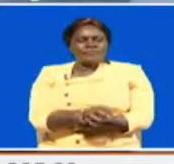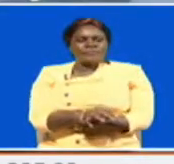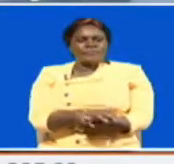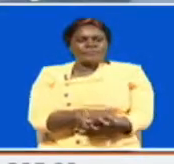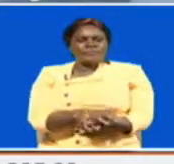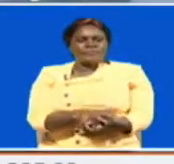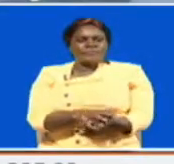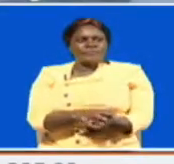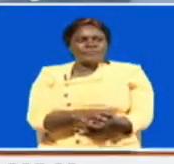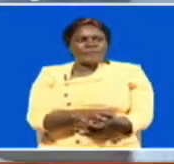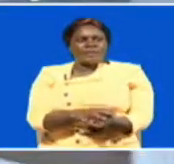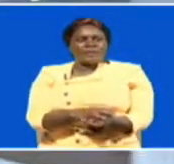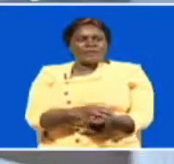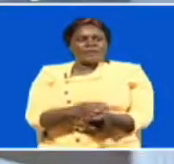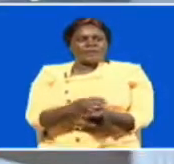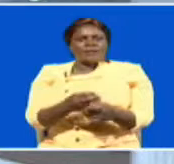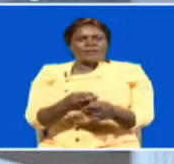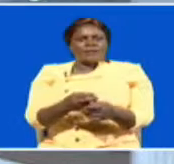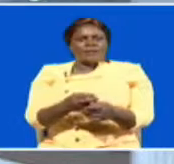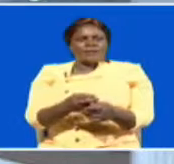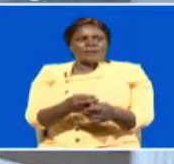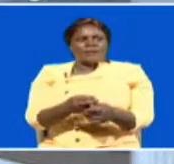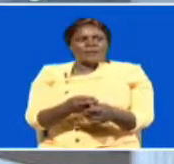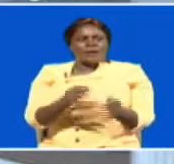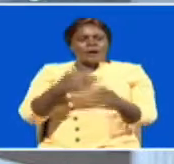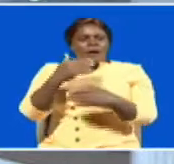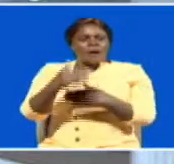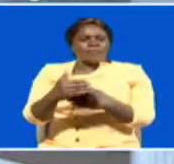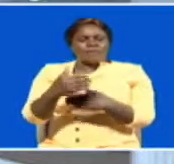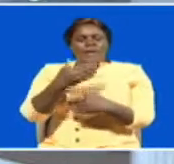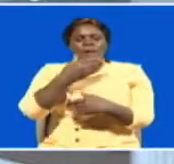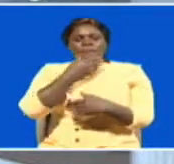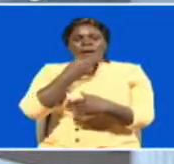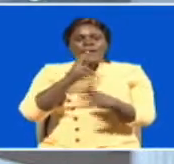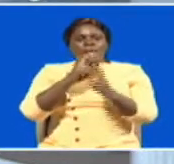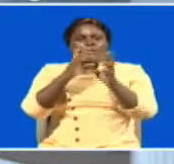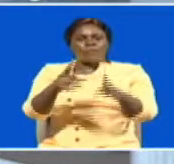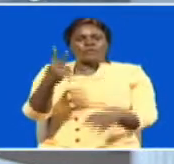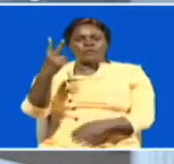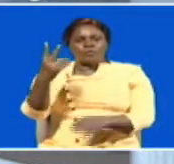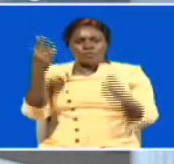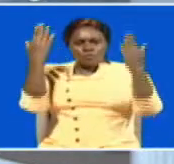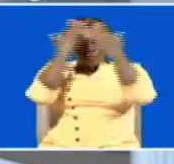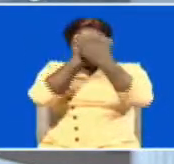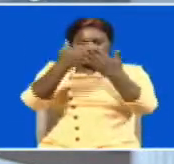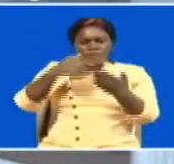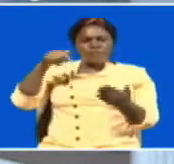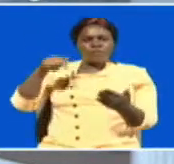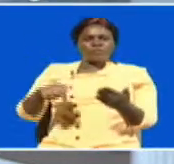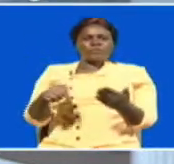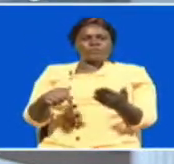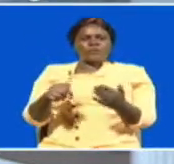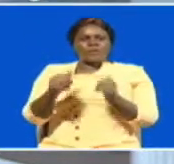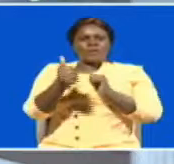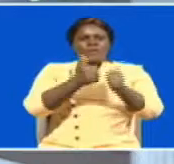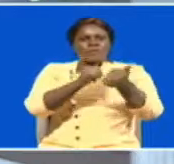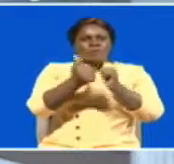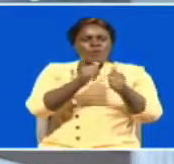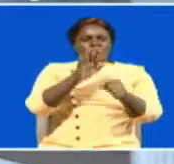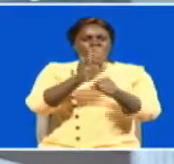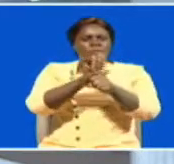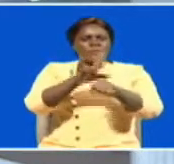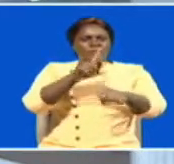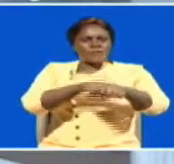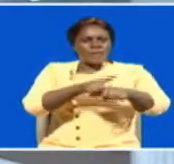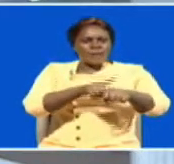Tasnia ya wanahabari nchini inaomboleza baada ya kupoteza wanahabari wawili usiku wa kuamkia leo. Mwanaspoti wa siku nyingi